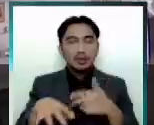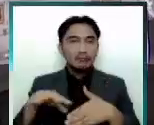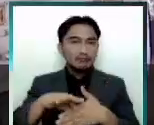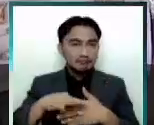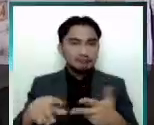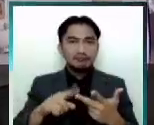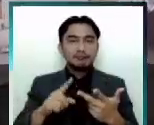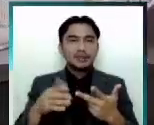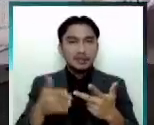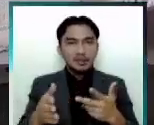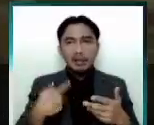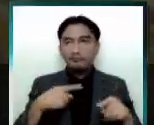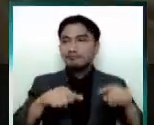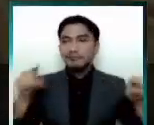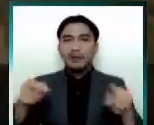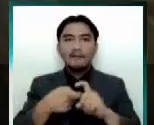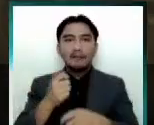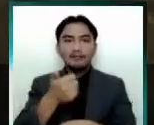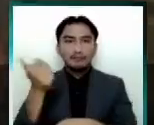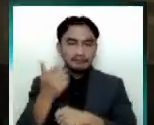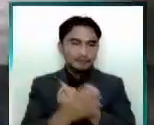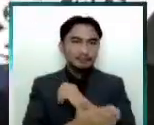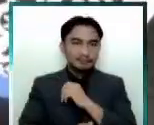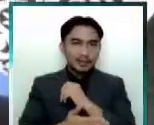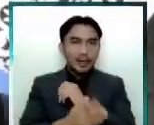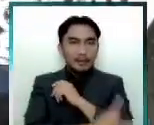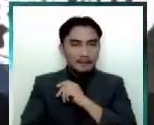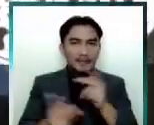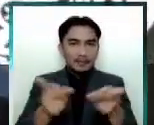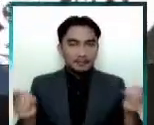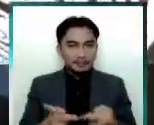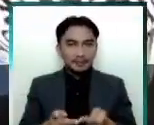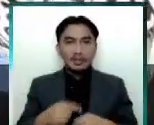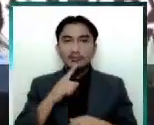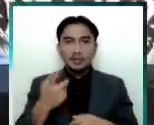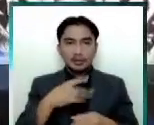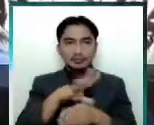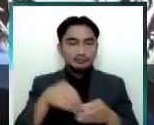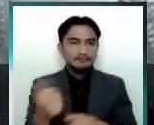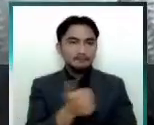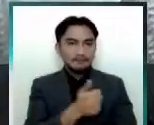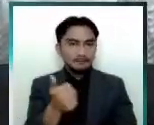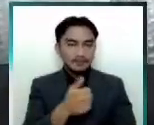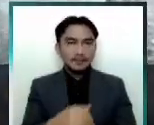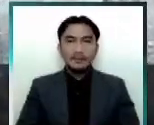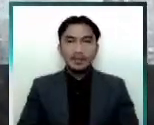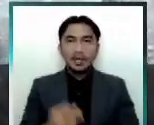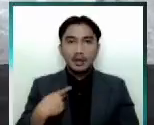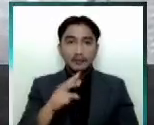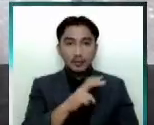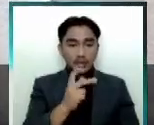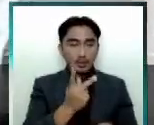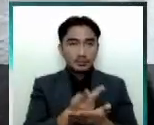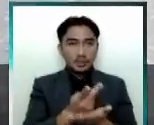malalayong lugar. Dito kasi pumapasok ang transportation cost. Sa Lawag City, tumaas na sa 200 pesos mula 180 pesos